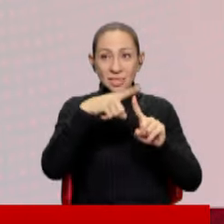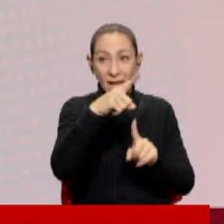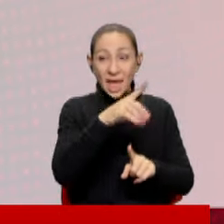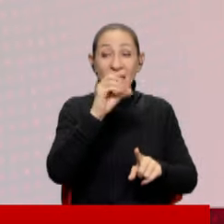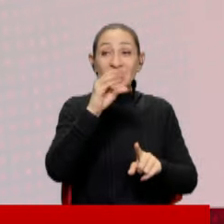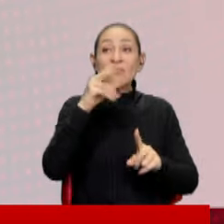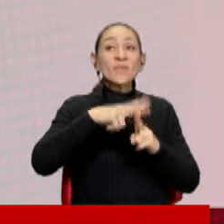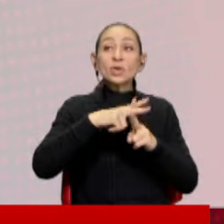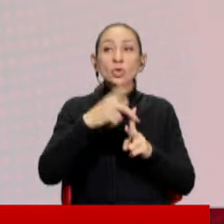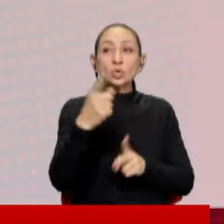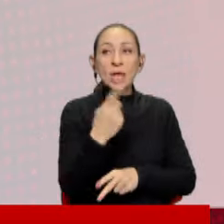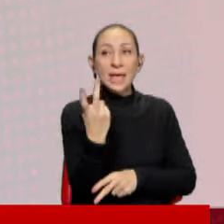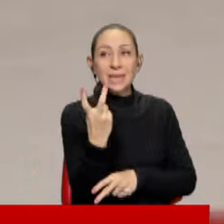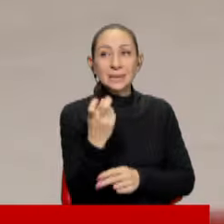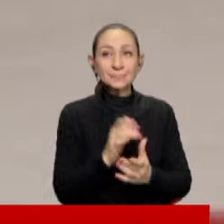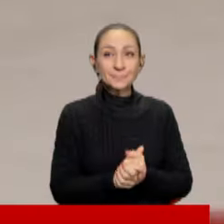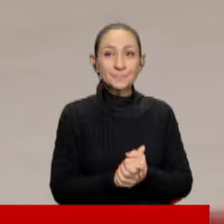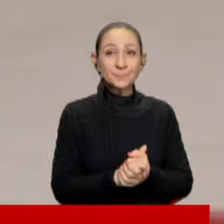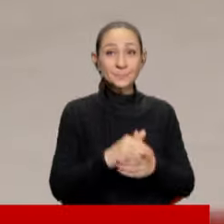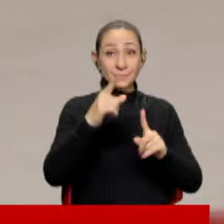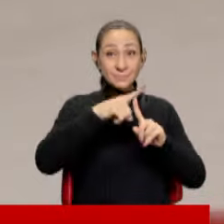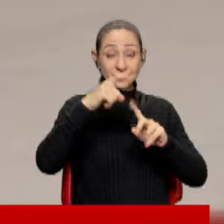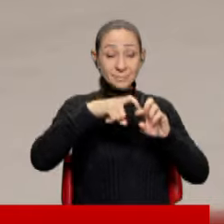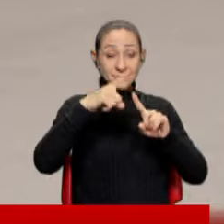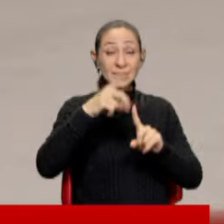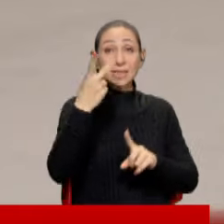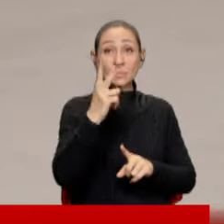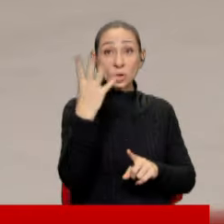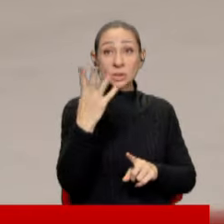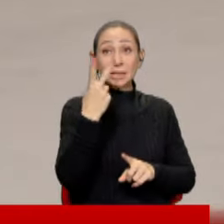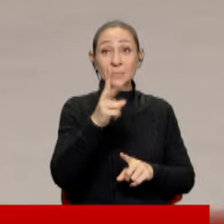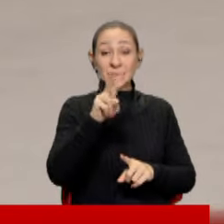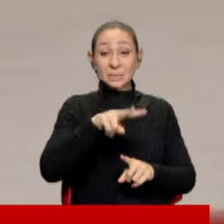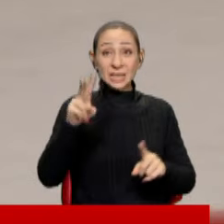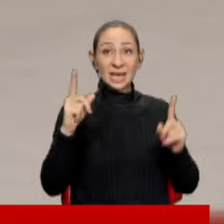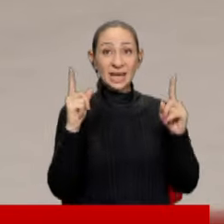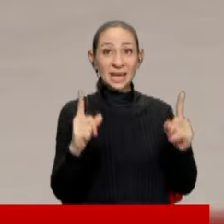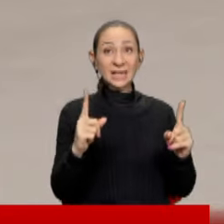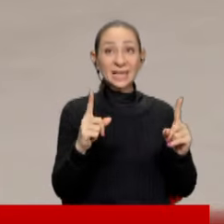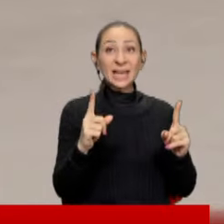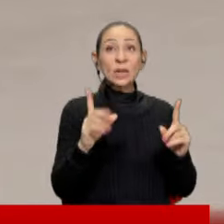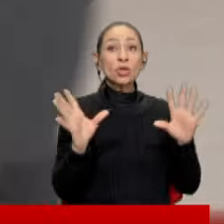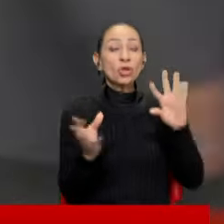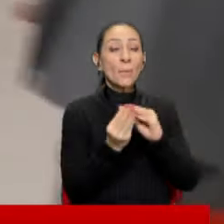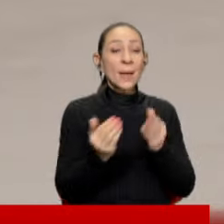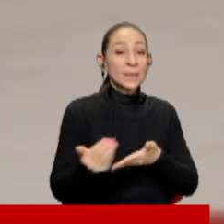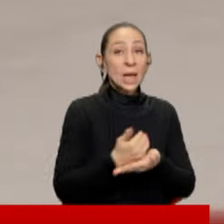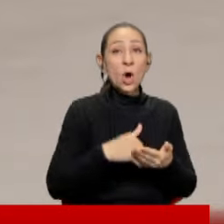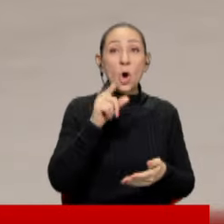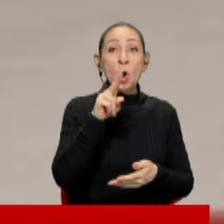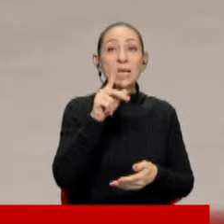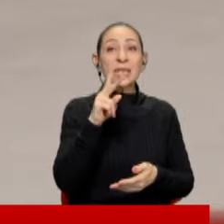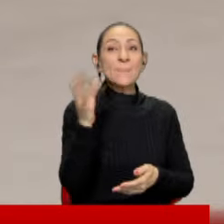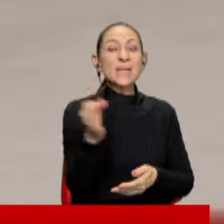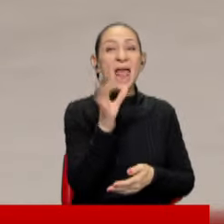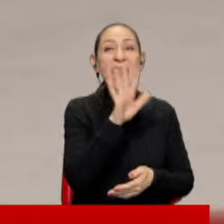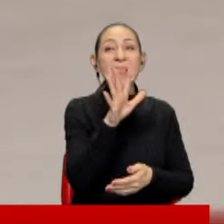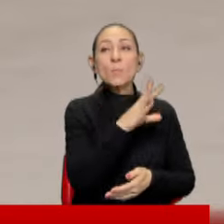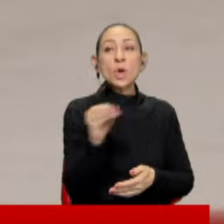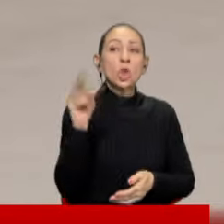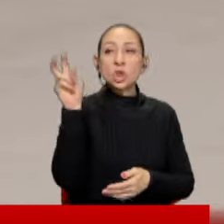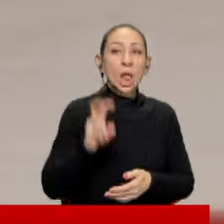elektrik faturasından da %2. TRT'nin 2004-2022 yılları arasındaki toplam geliri 12 milyar 50